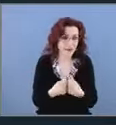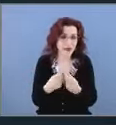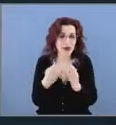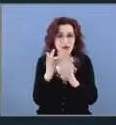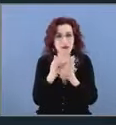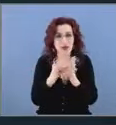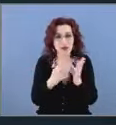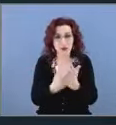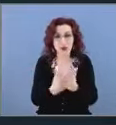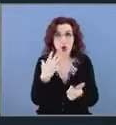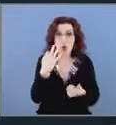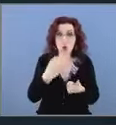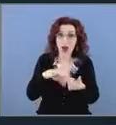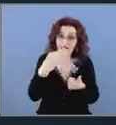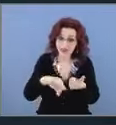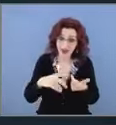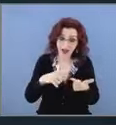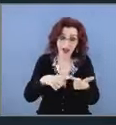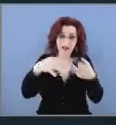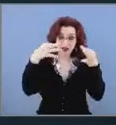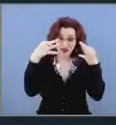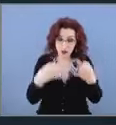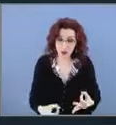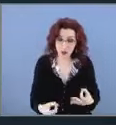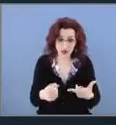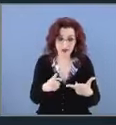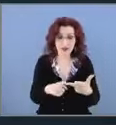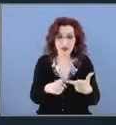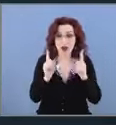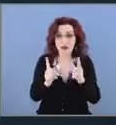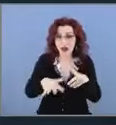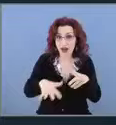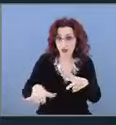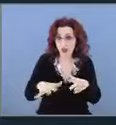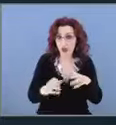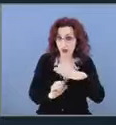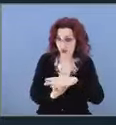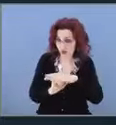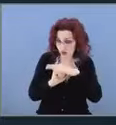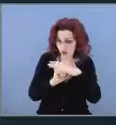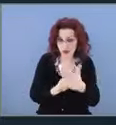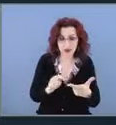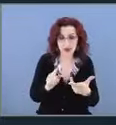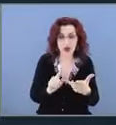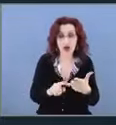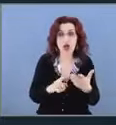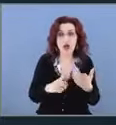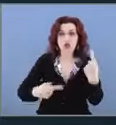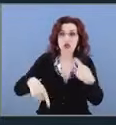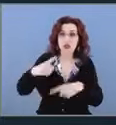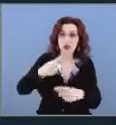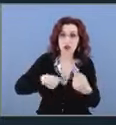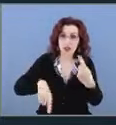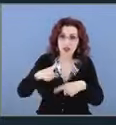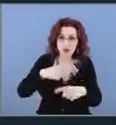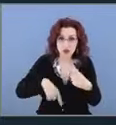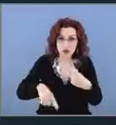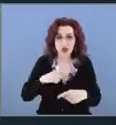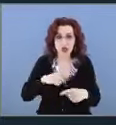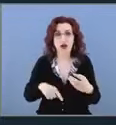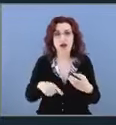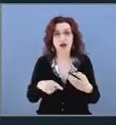sicurezza, la sostenibilità, la circolarità, la simbiosi industriale, l'introduzione